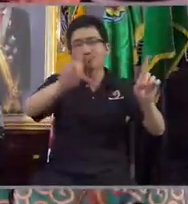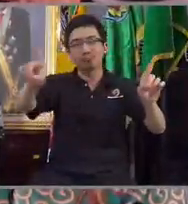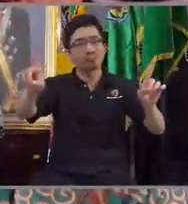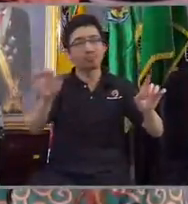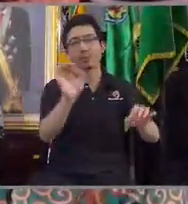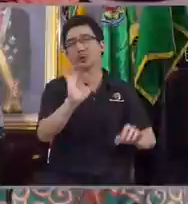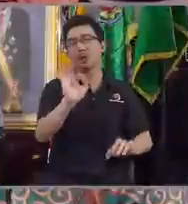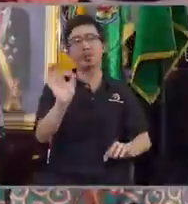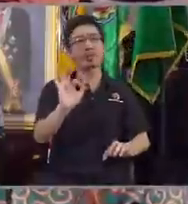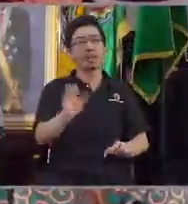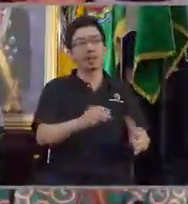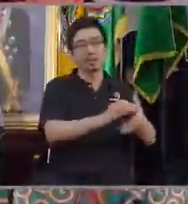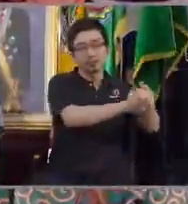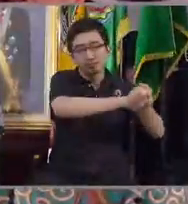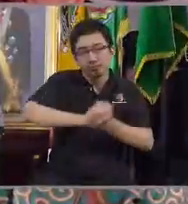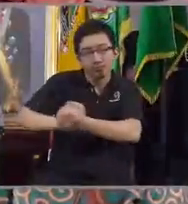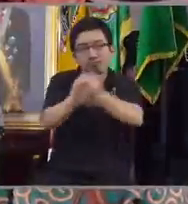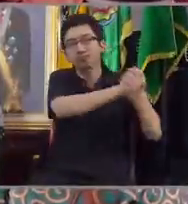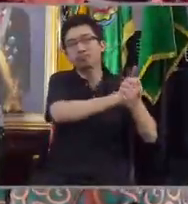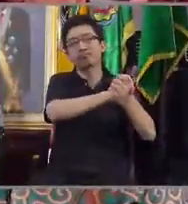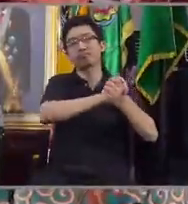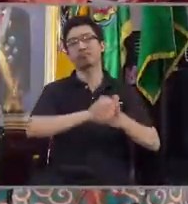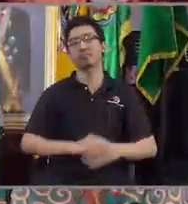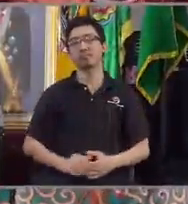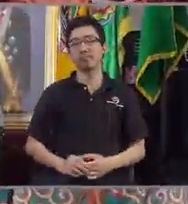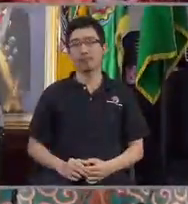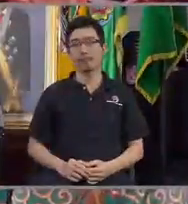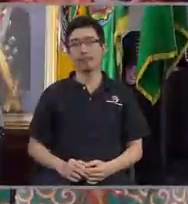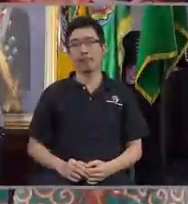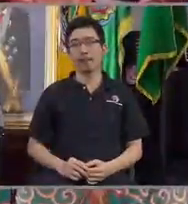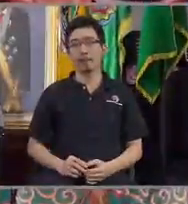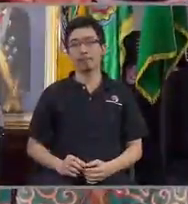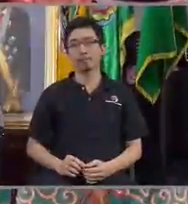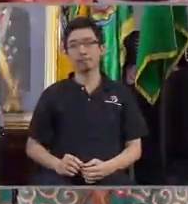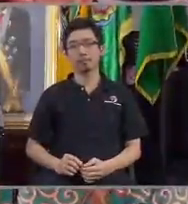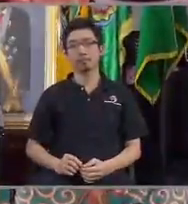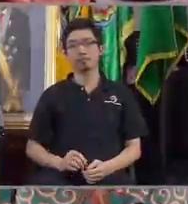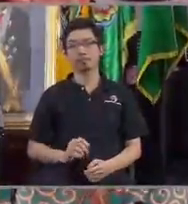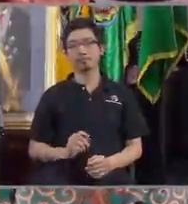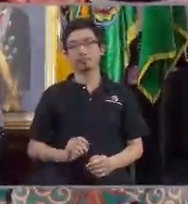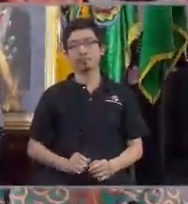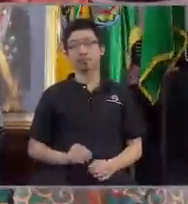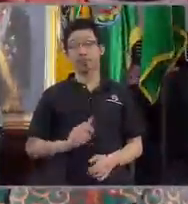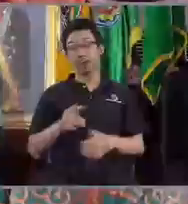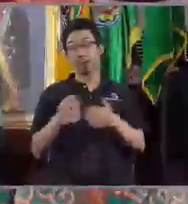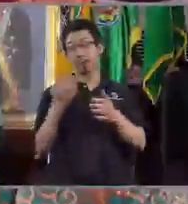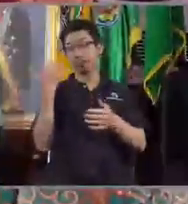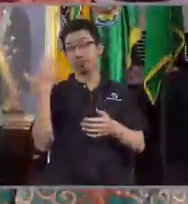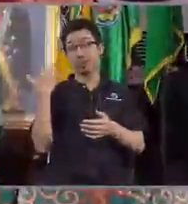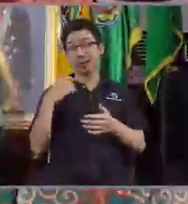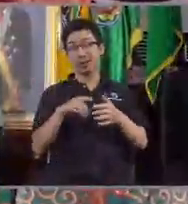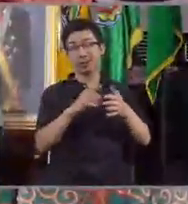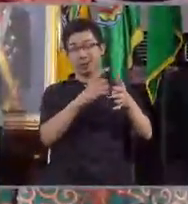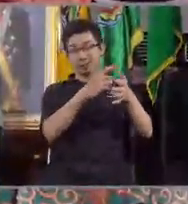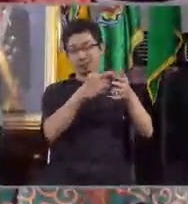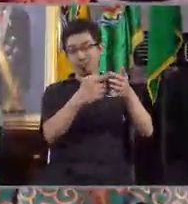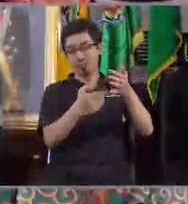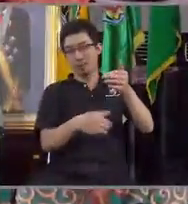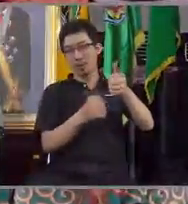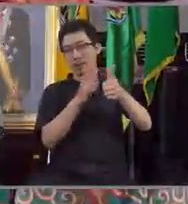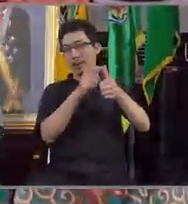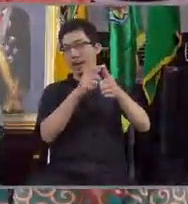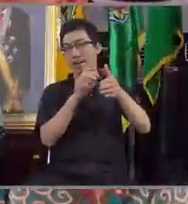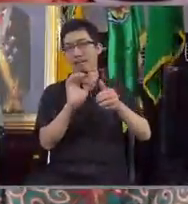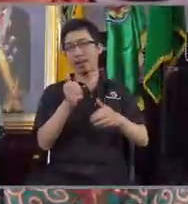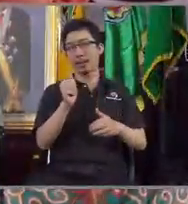kemiskinan kalau berbicara 6 hal pokok tadi DPRD Pak